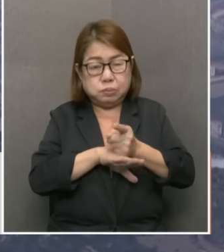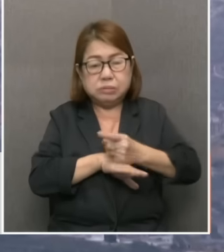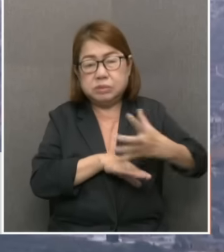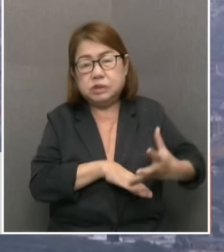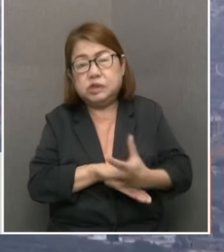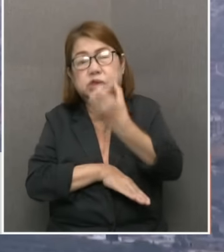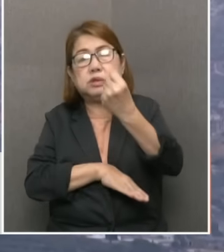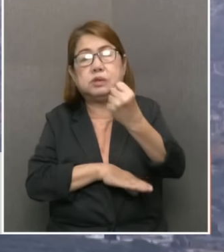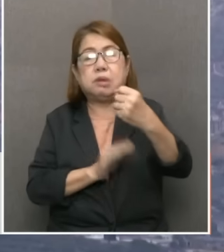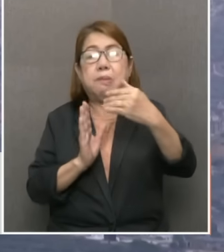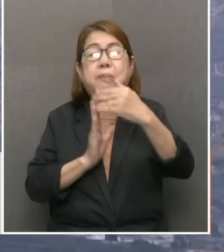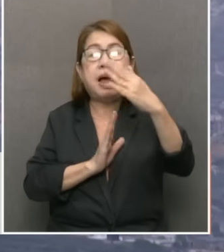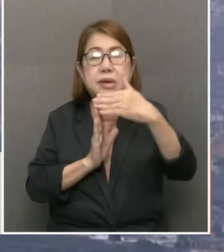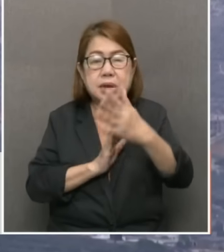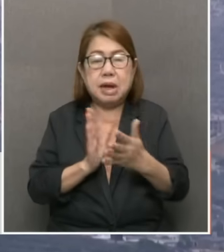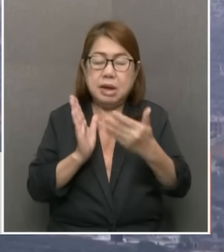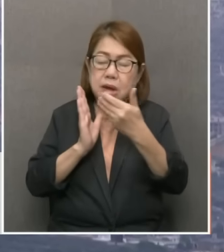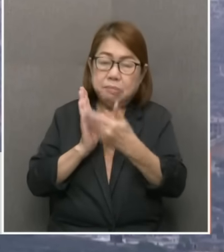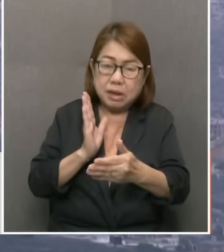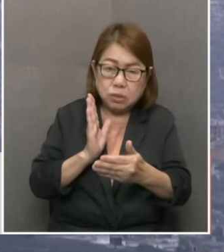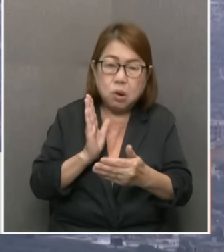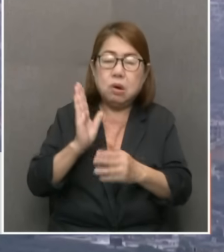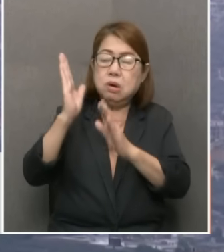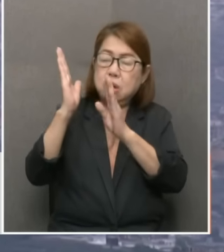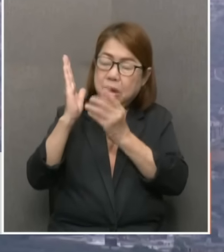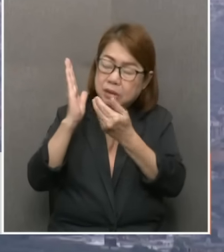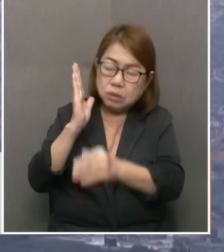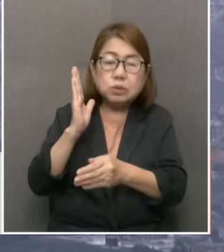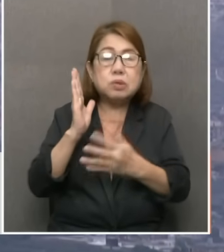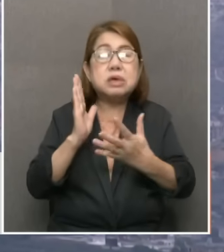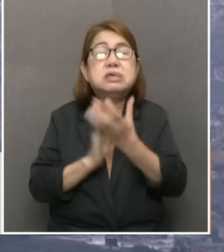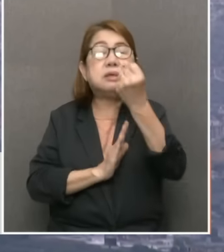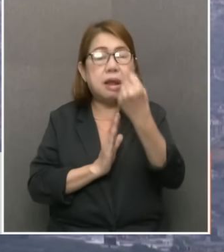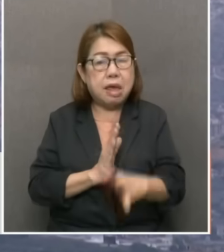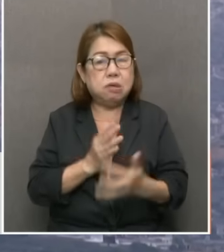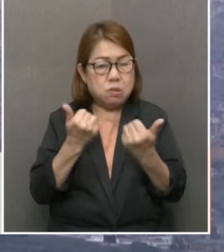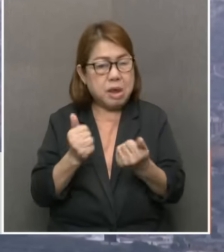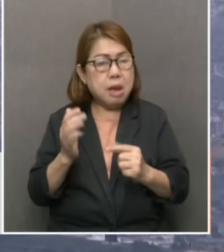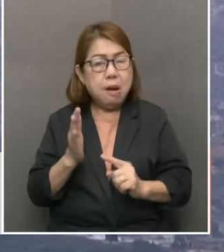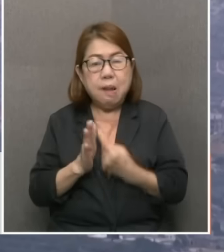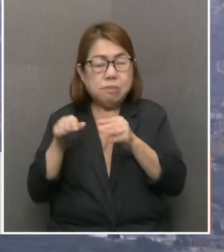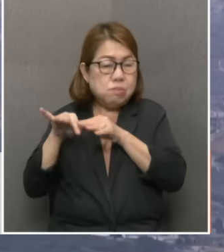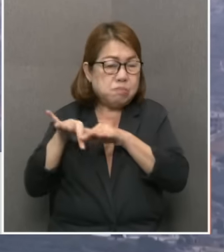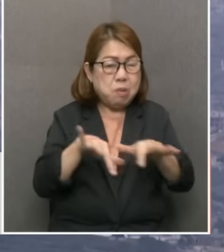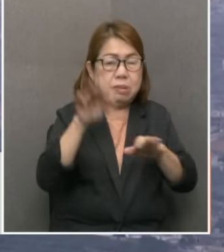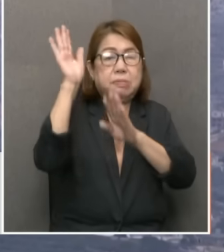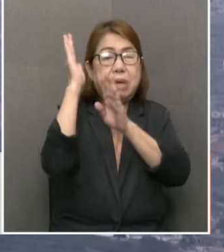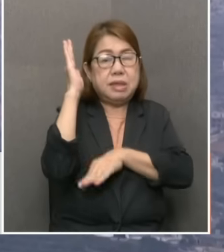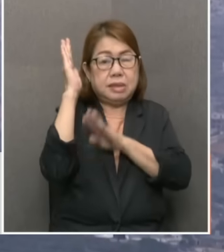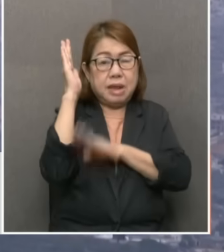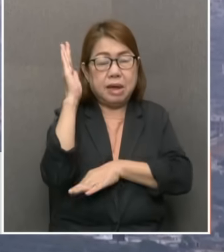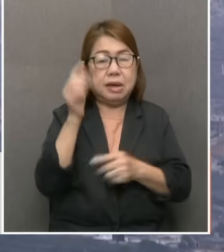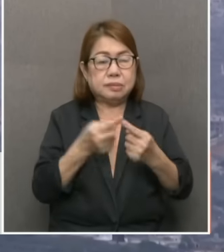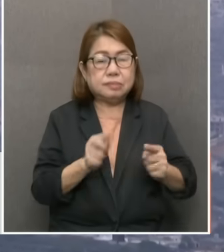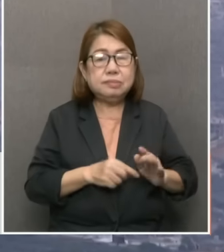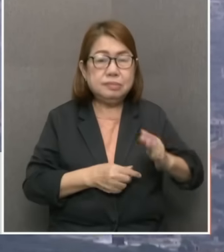นือในส่วนของตะวันออกและตะวันตกเฉียงเหนือและยังขยายการโจมตีไปยังกาซาใต้ด้วยส่วนทางฝ่ายฮาม